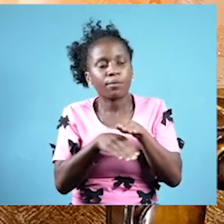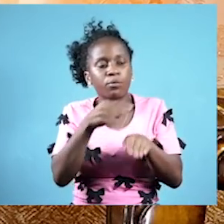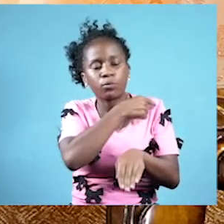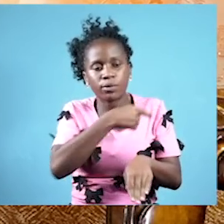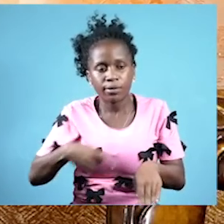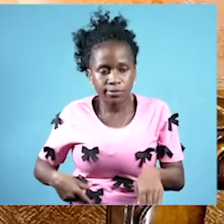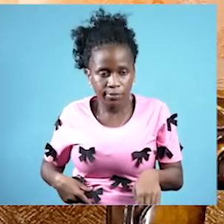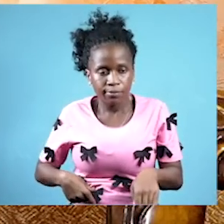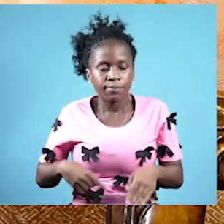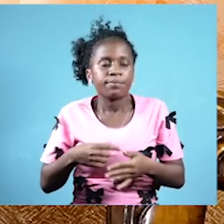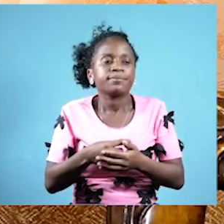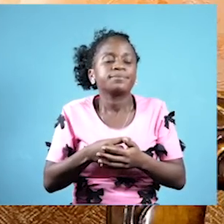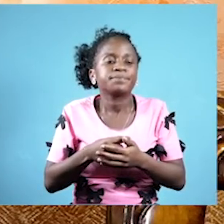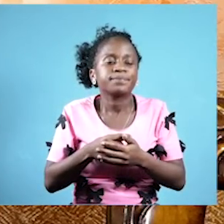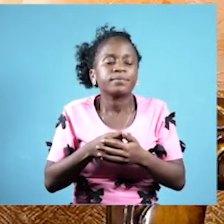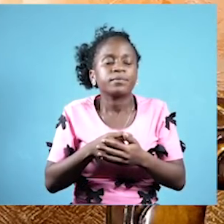Katakata.